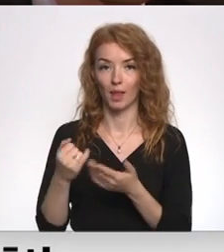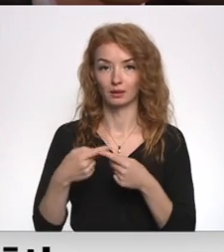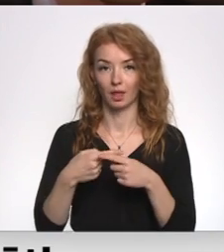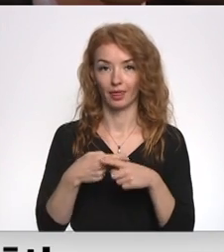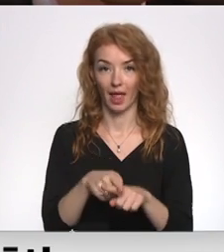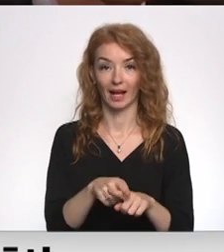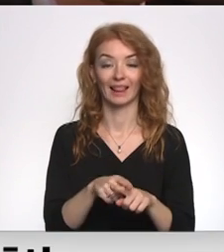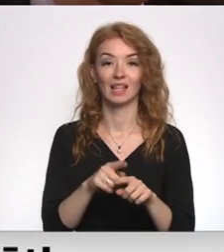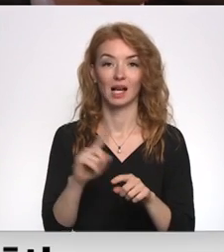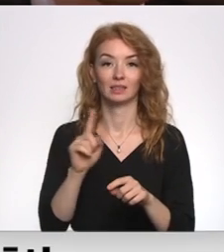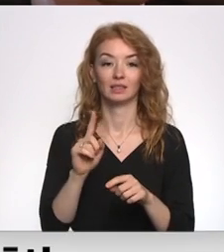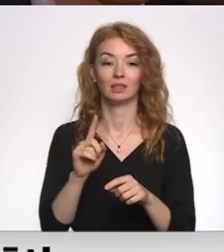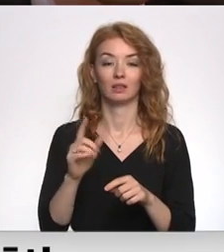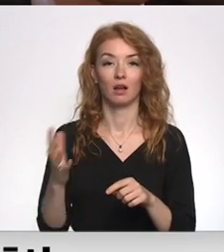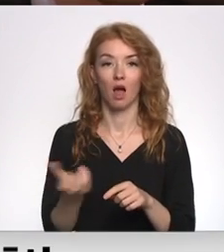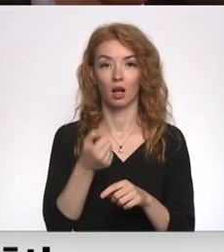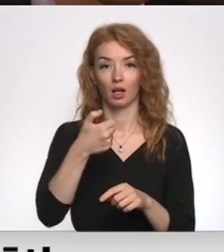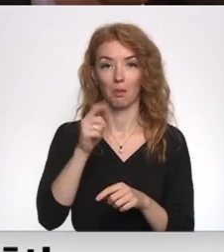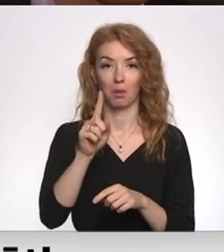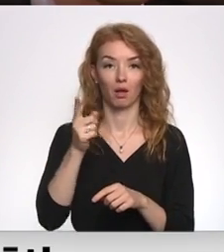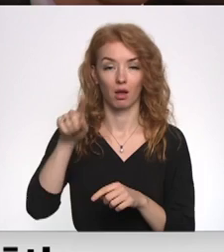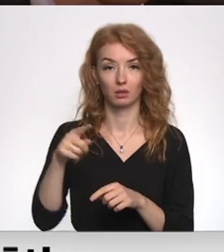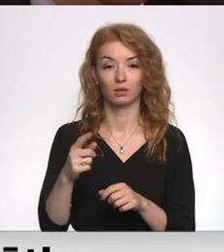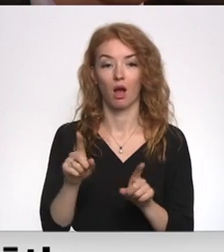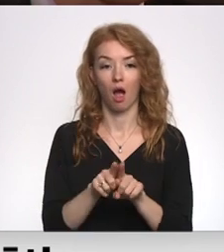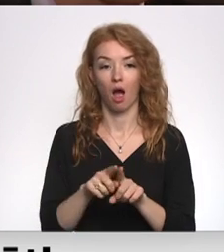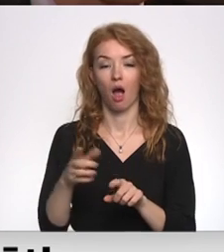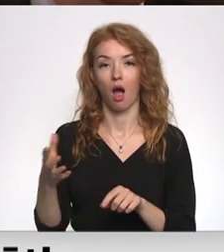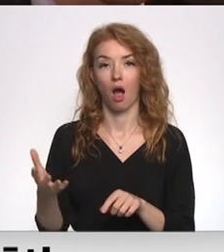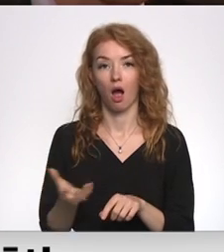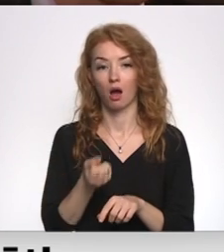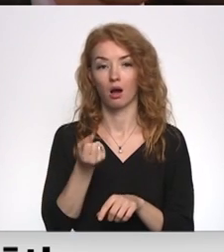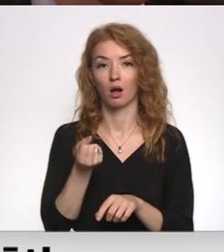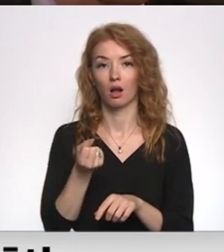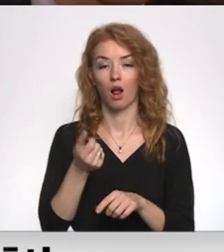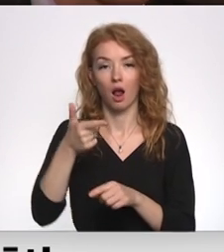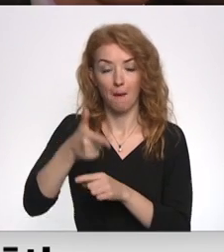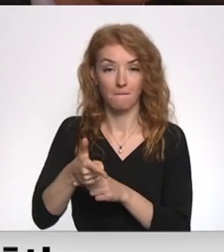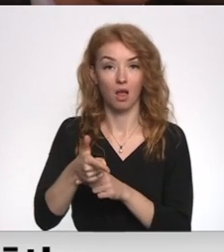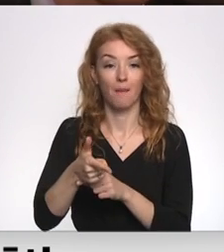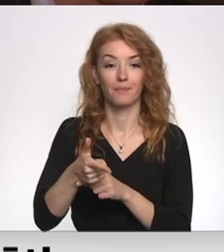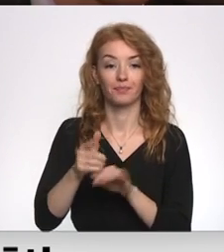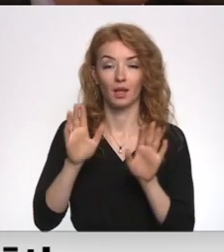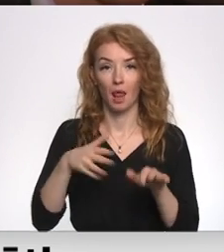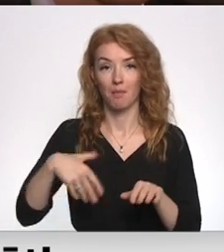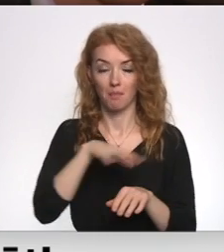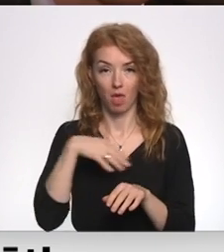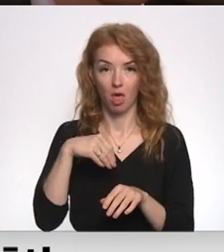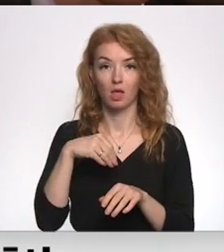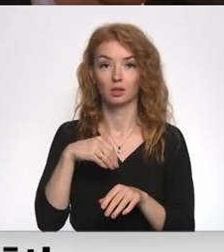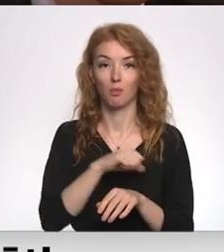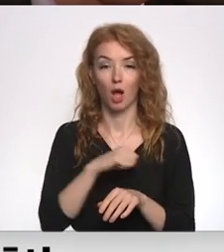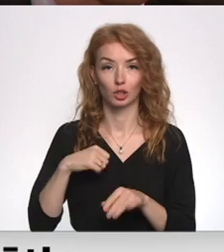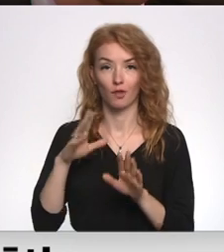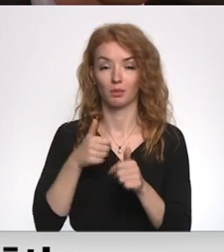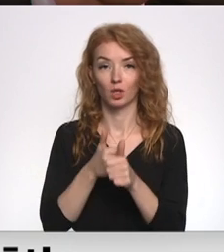tehnikas ierīces būtu aprīkotas gan ar GPS, gan ar iespējams arī ar web kamerām proti, lai gan mēs paši